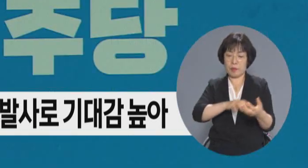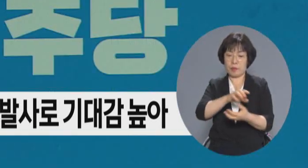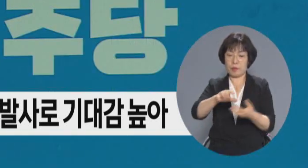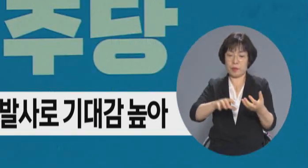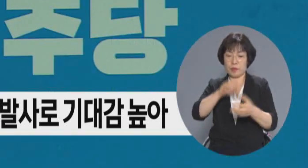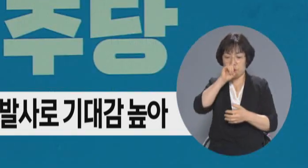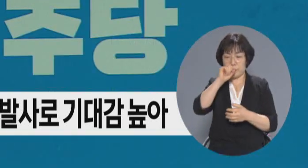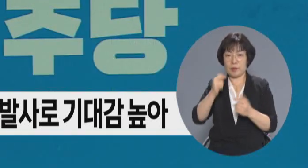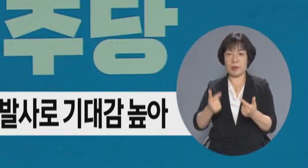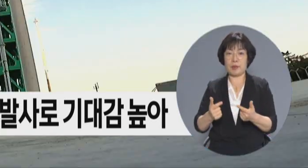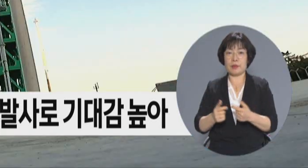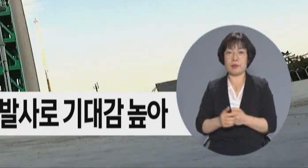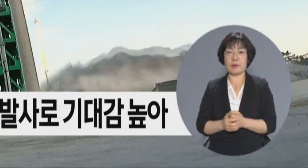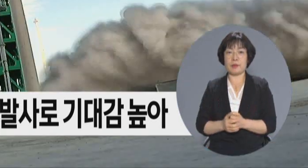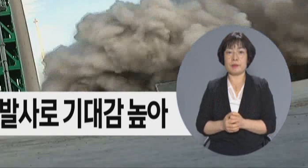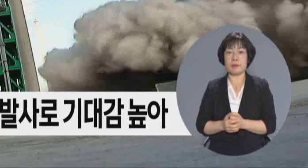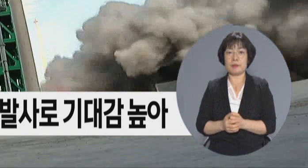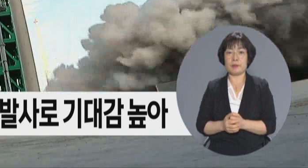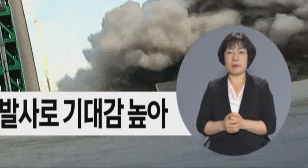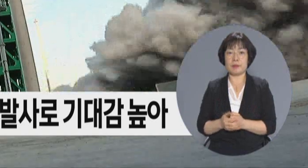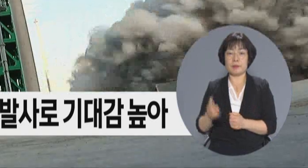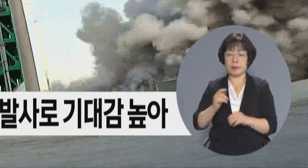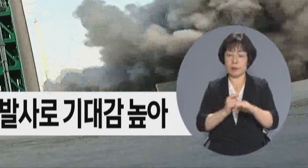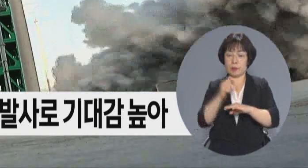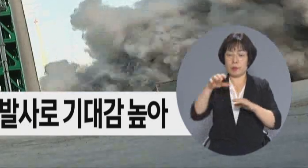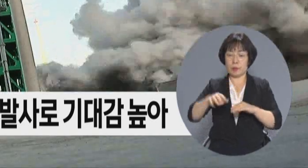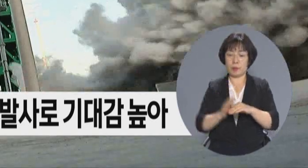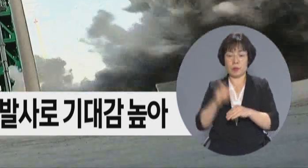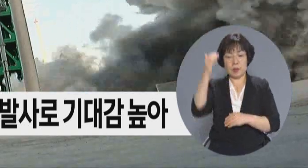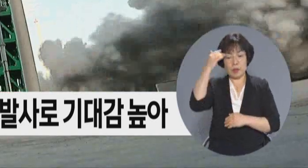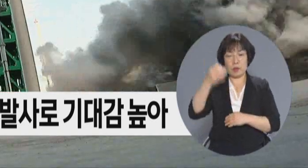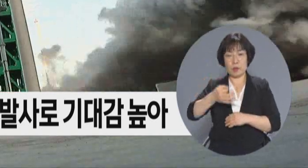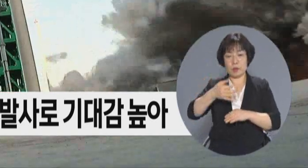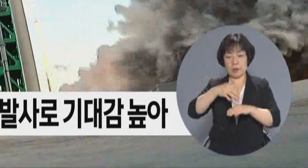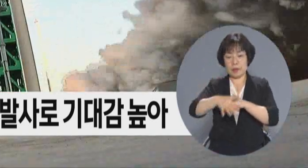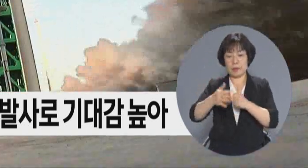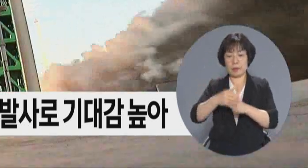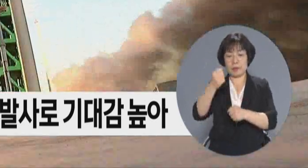분위기만 만들었습니다. 하지만 고흥에서는 한국형